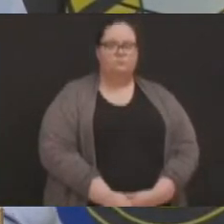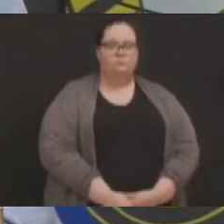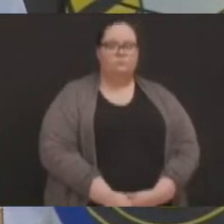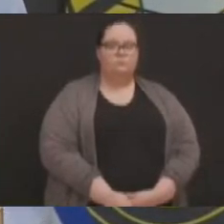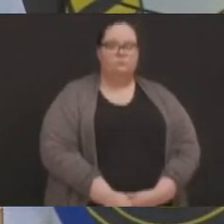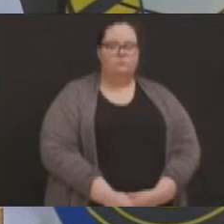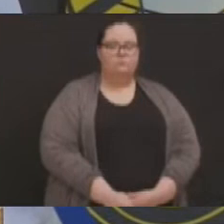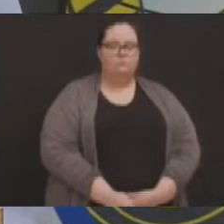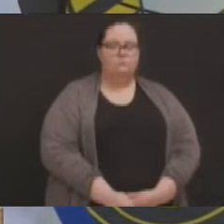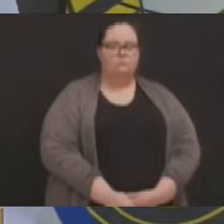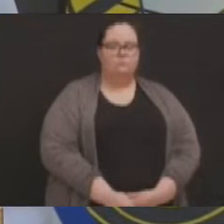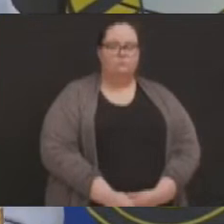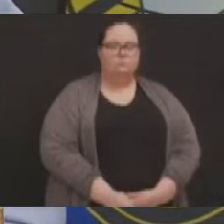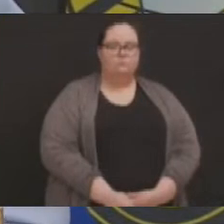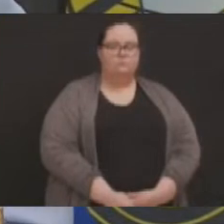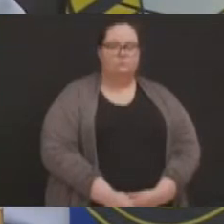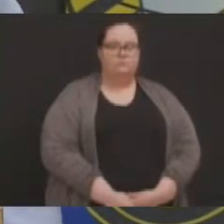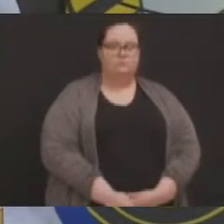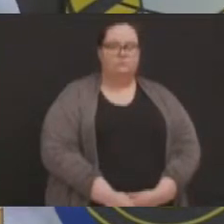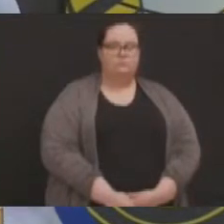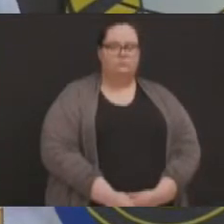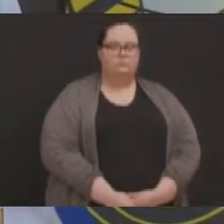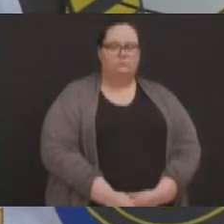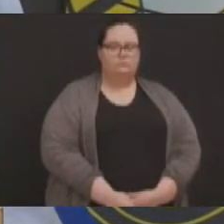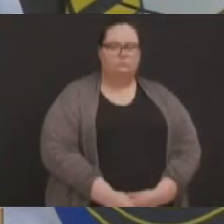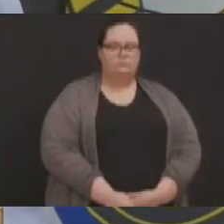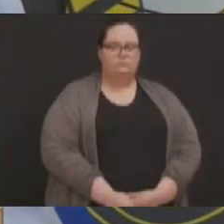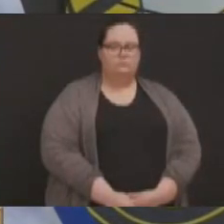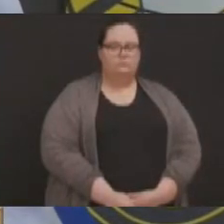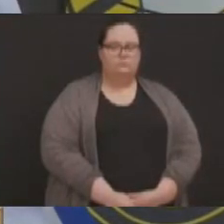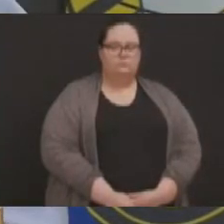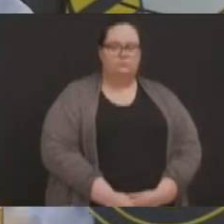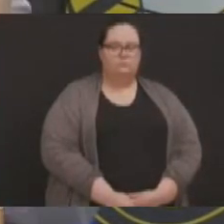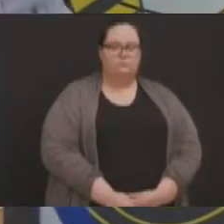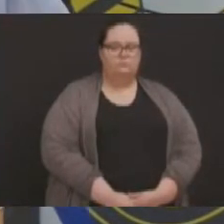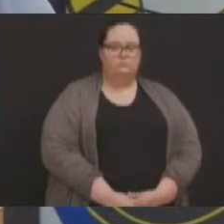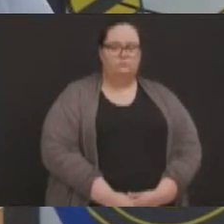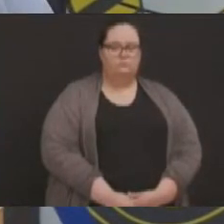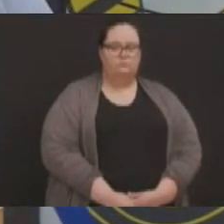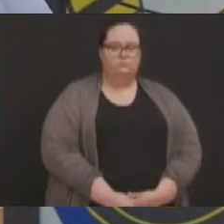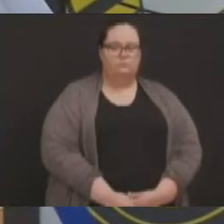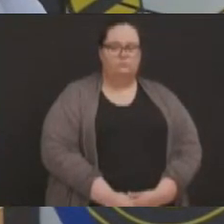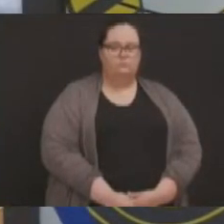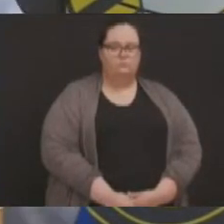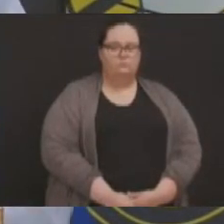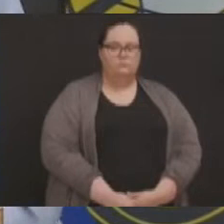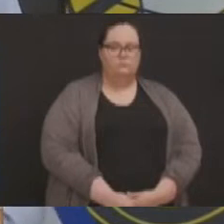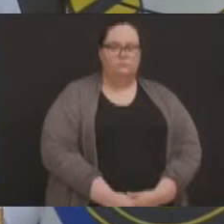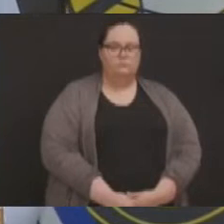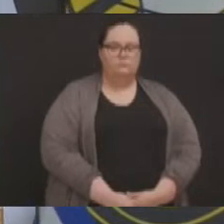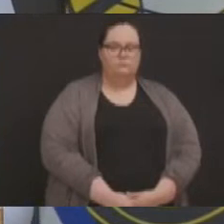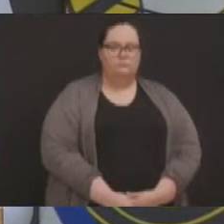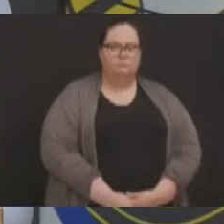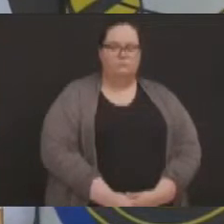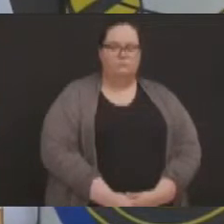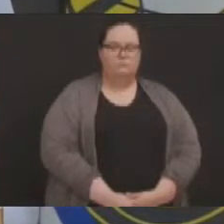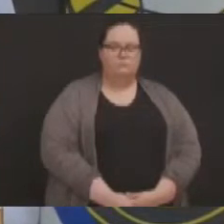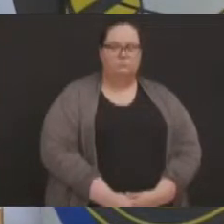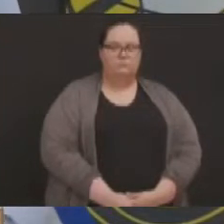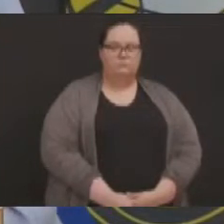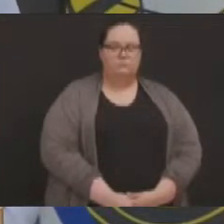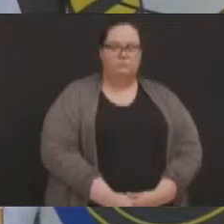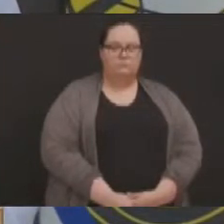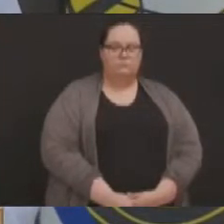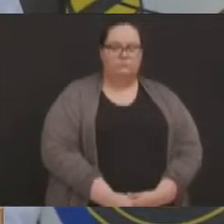notre situation à d'autres endroits du Canada, d'autres endroits du monde, je sais qu'il y a des gens qui sont vraiment fatigués du